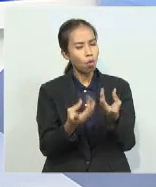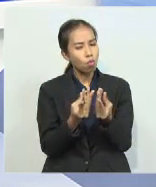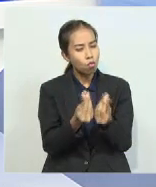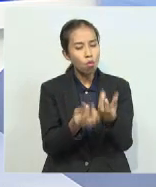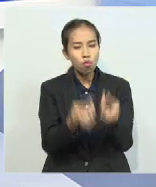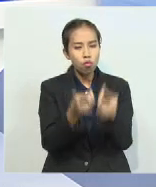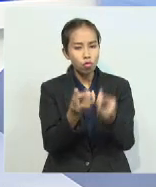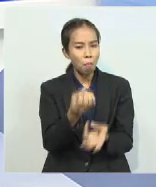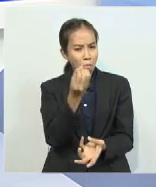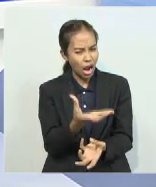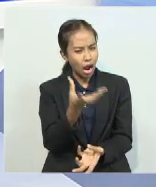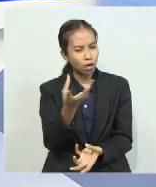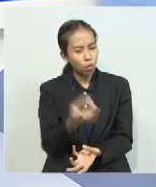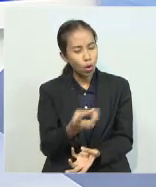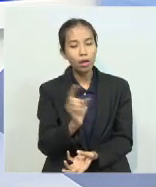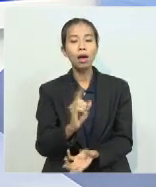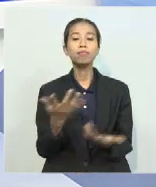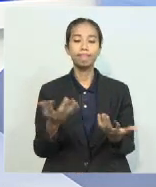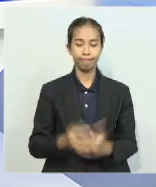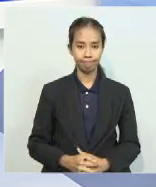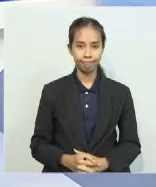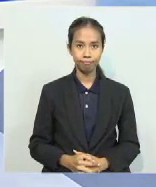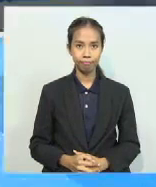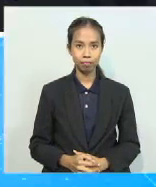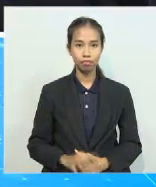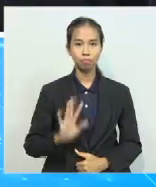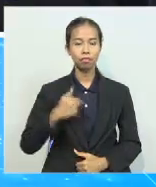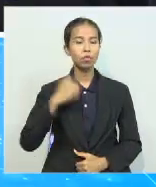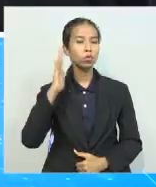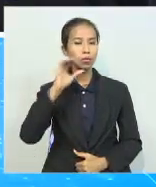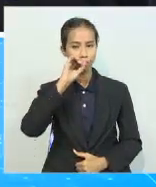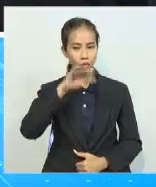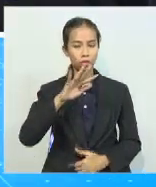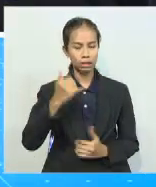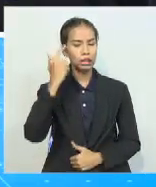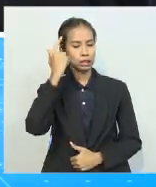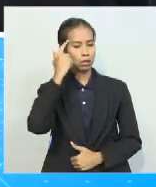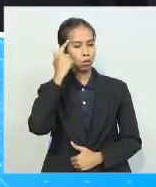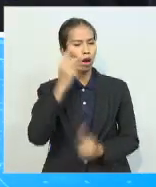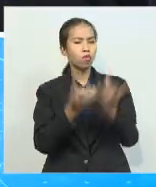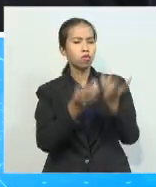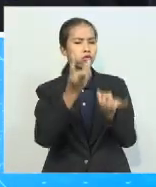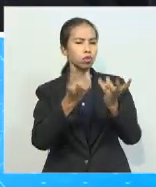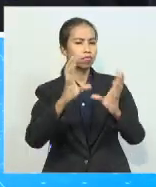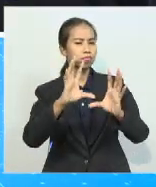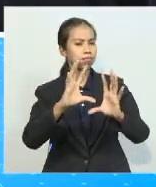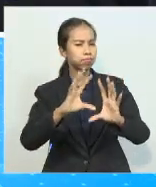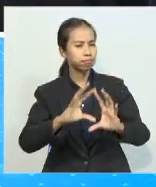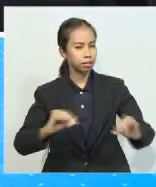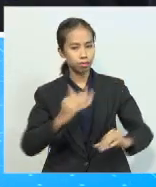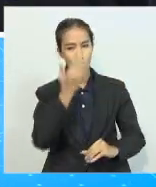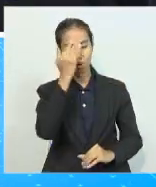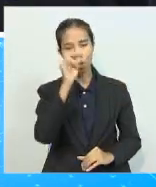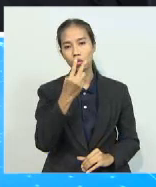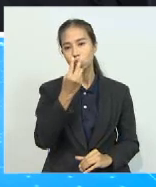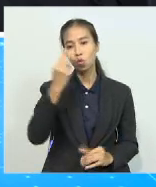มขึ้นหรือว่าน่าจะพอคลี่คลายไปได้บ้างนะคะ ผมว่าจะคลี่คลายนะเพราะว่าถ้าดูจากลักษณะของ